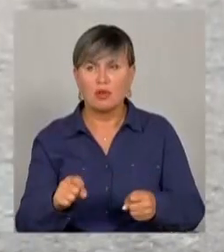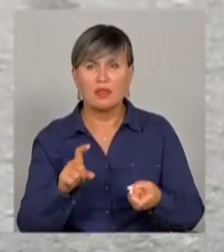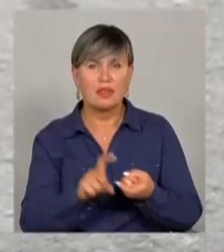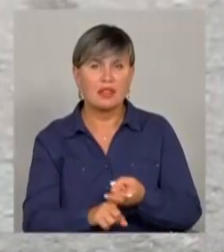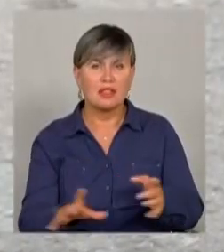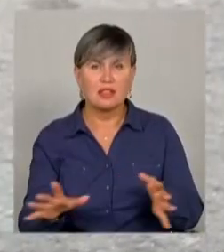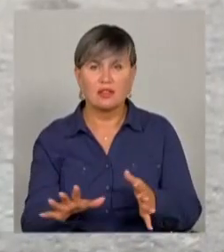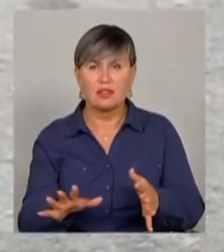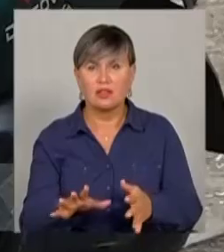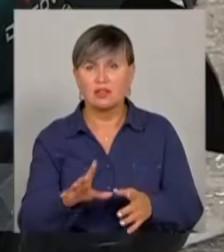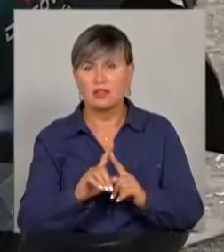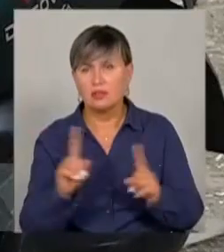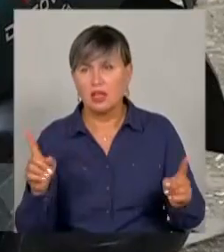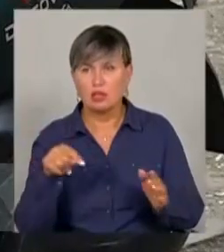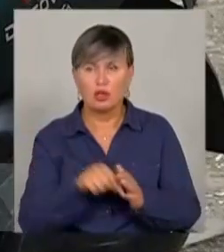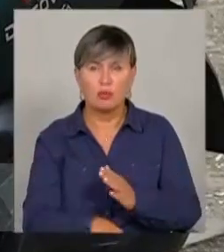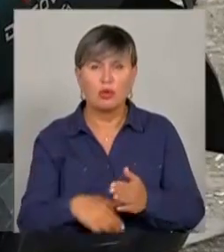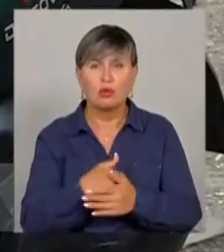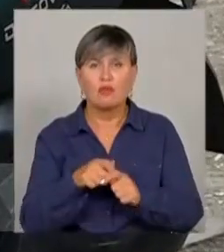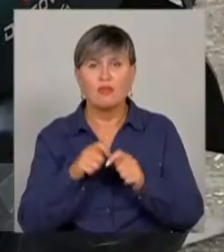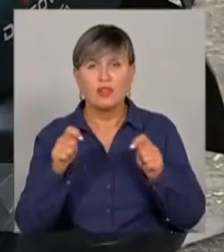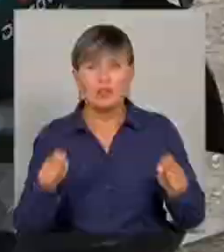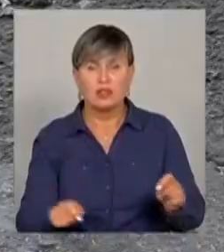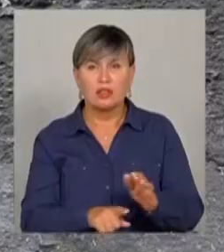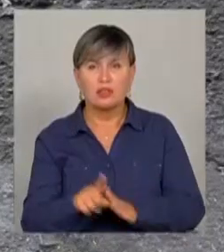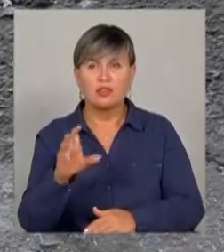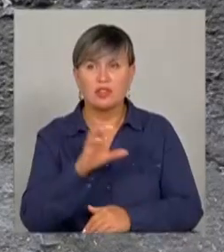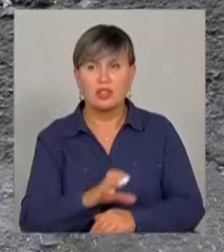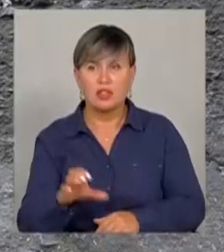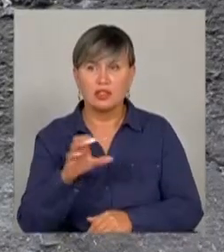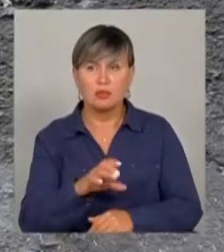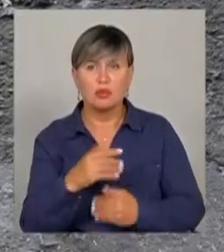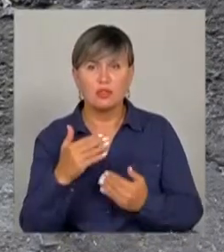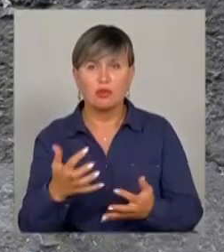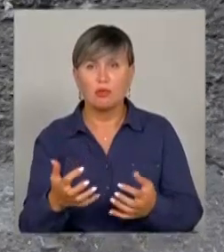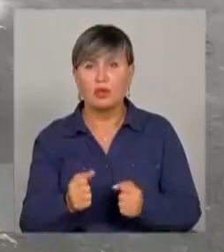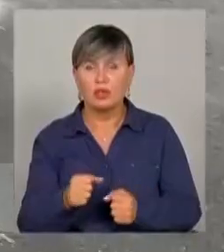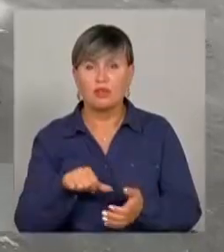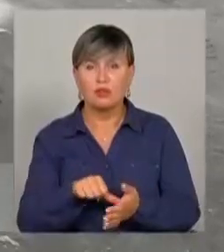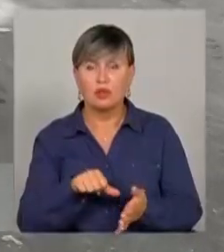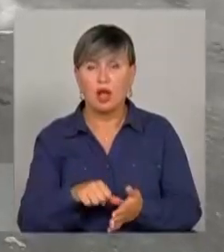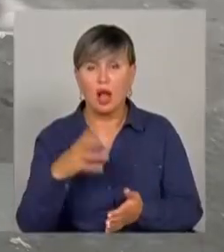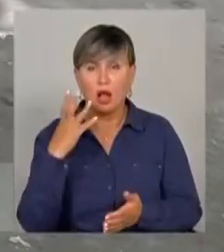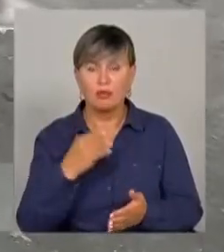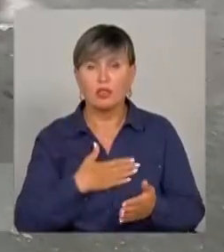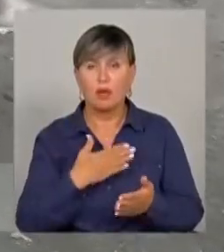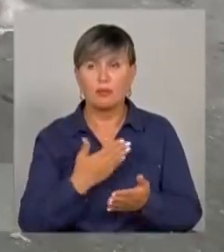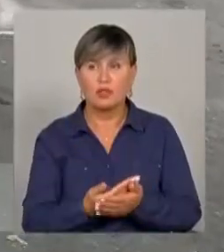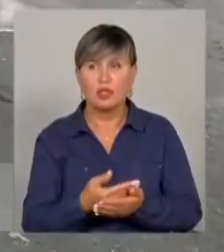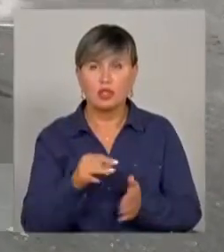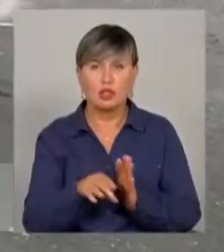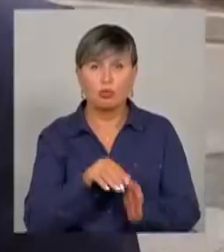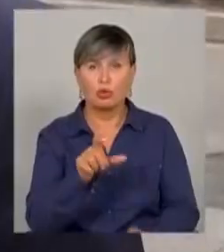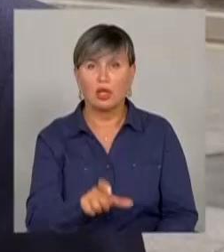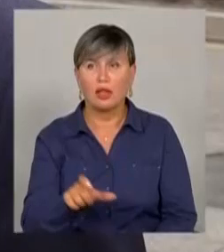от технических особенностей. Нововведение вступит в силу в сентябре. За его принятие выступили алматинские общественники и